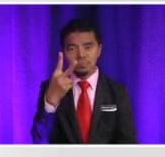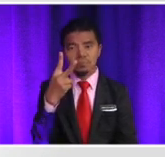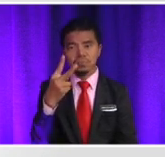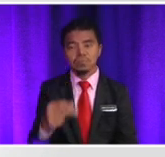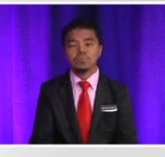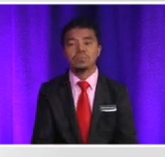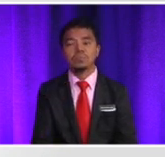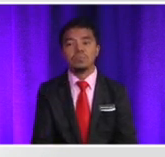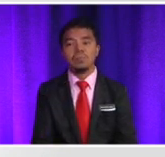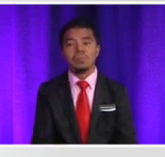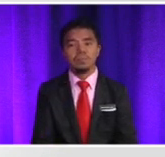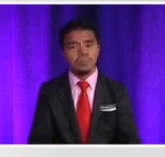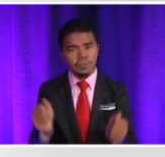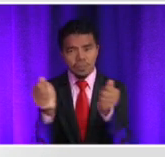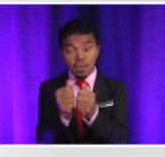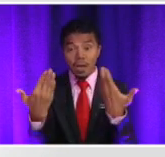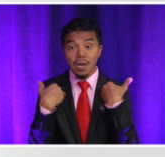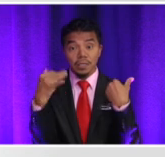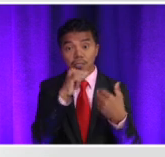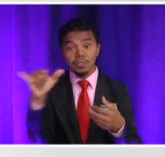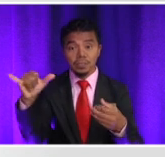secara langsung dengan tiba-tiba